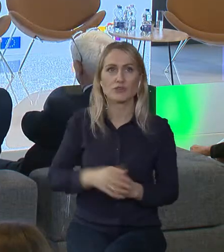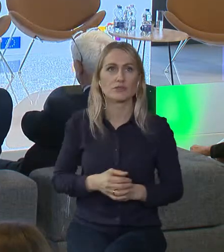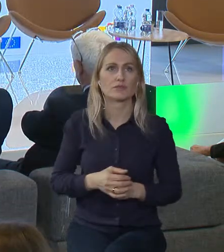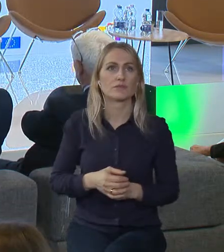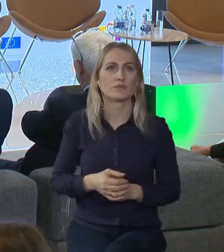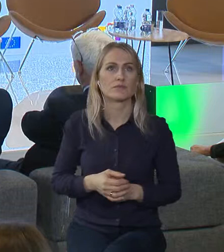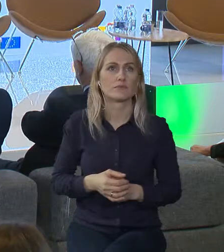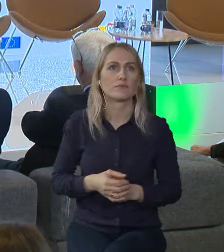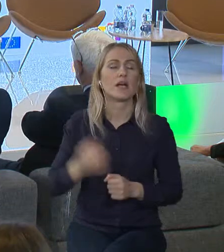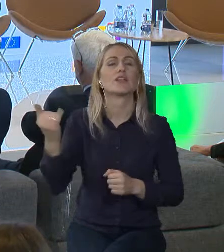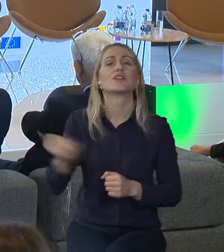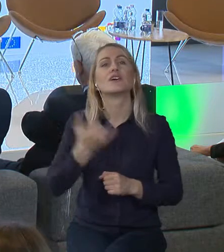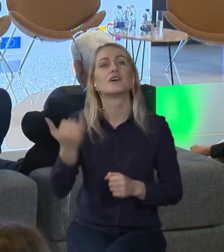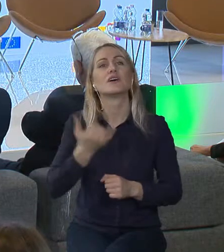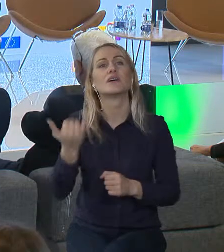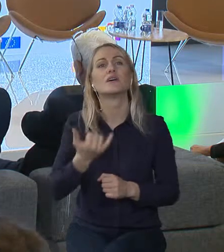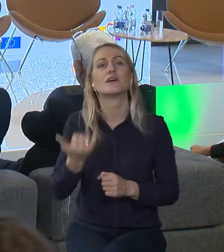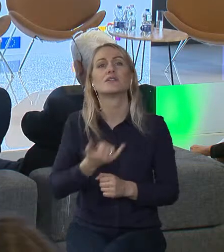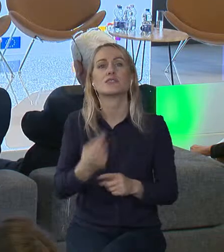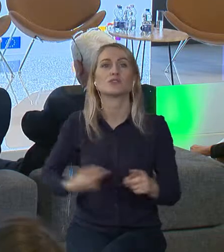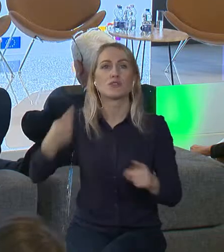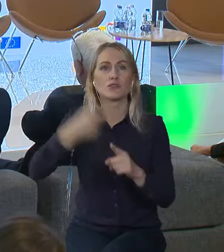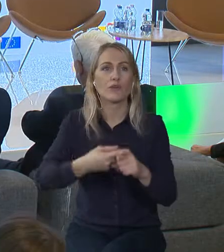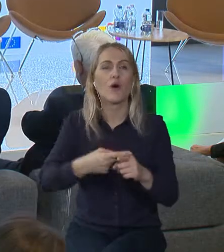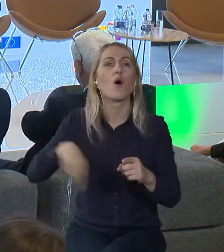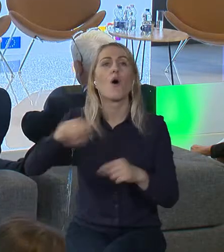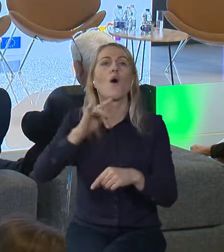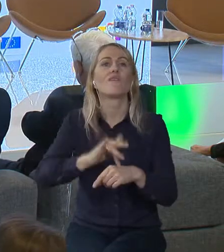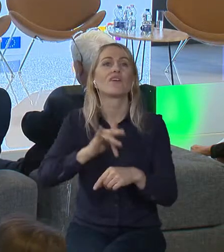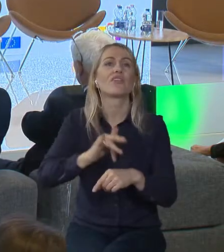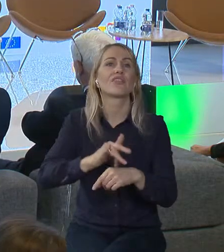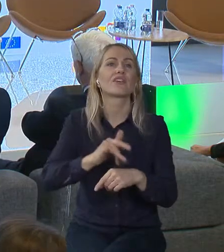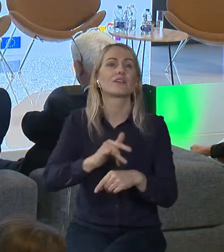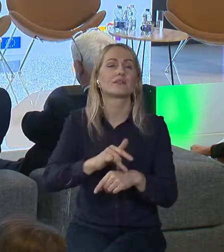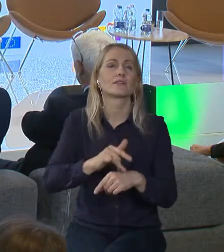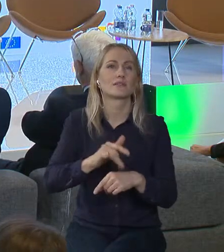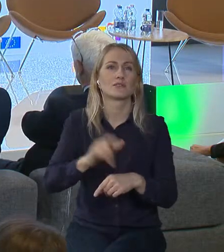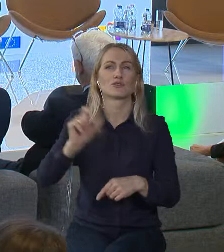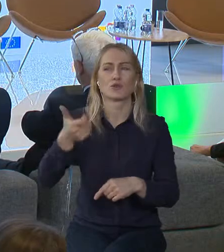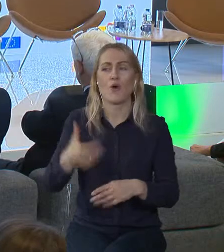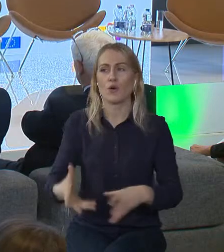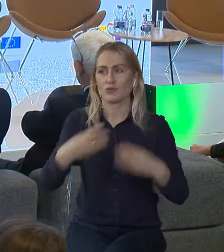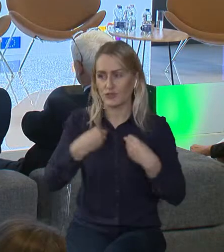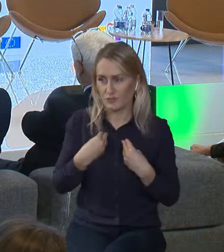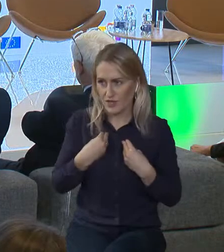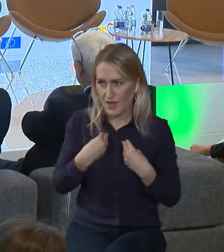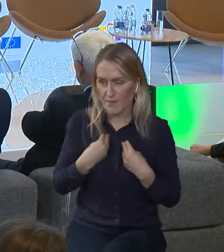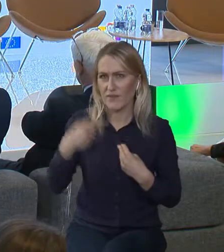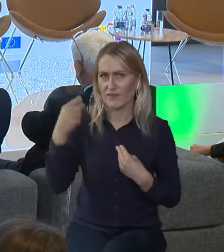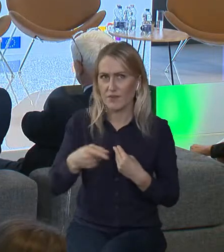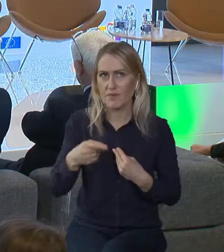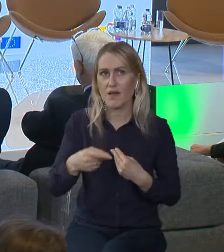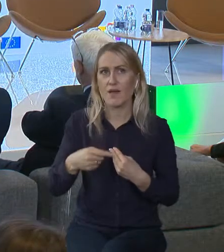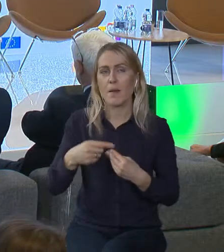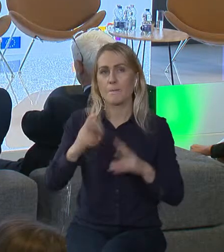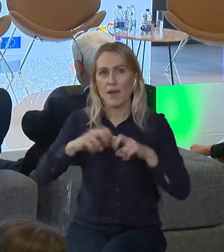i poza tym, oprócz tego czasu, te wyniki, które uzyskuje się na podstawie takiego badania, no